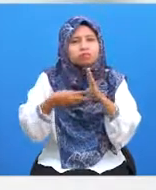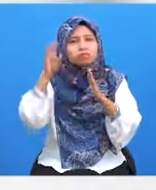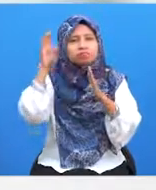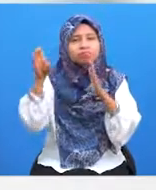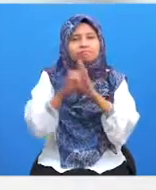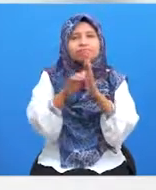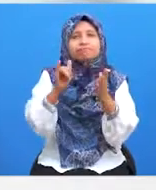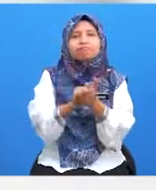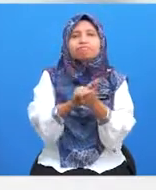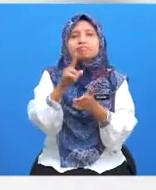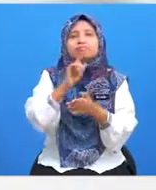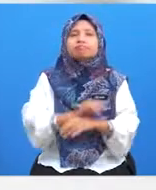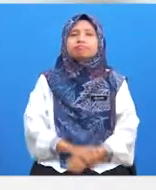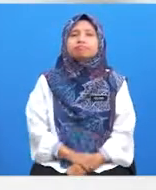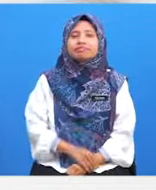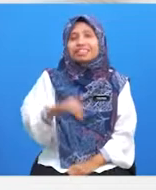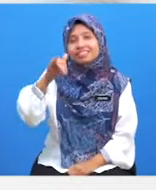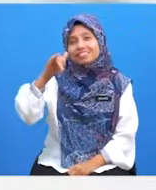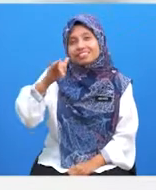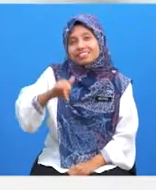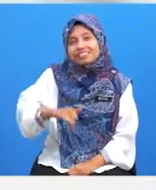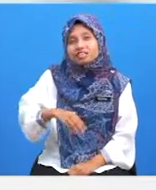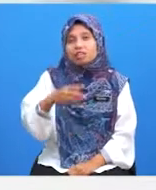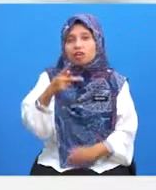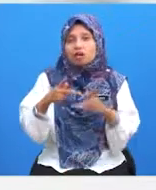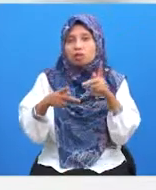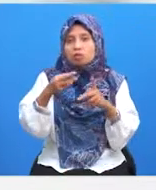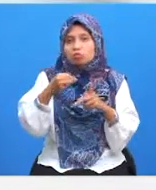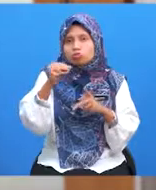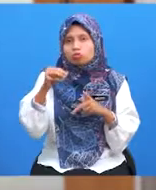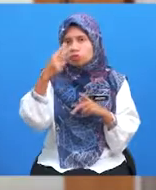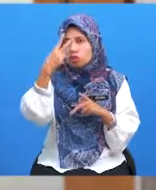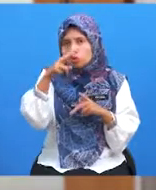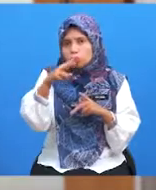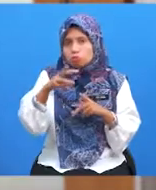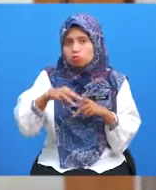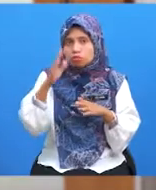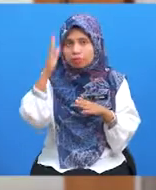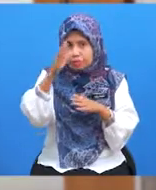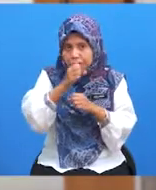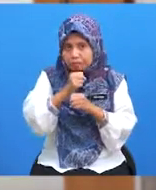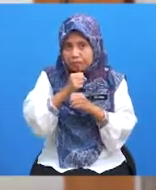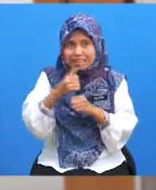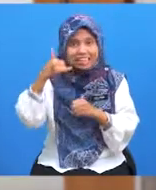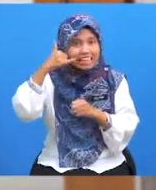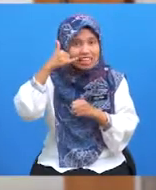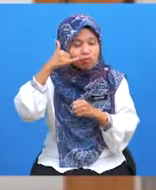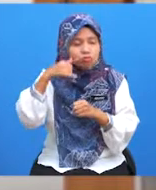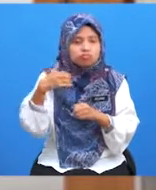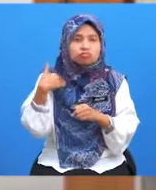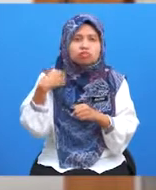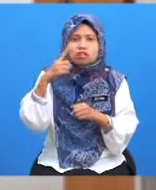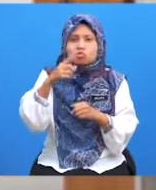gambar tersebut ya jika memori Perhatikan gambar tersebut Muri akan dapati kali pun merupakan